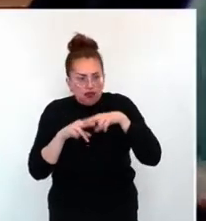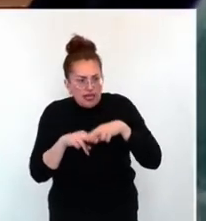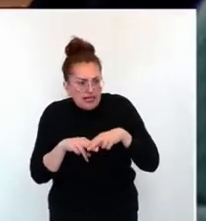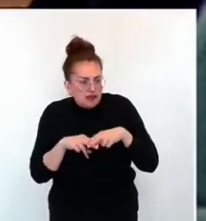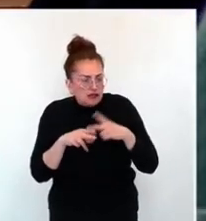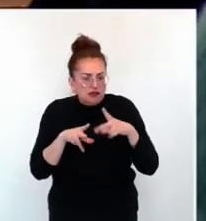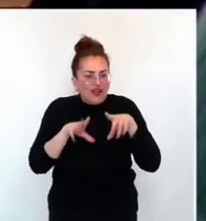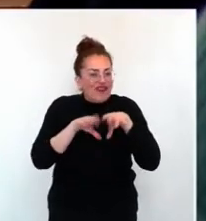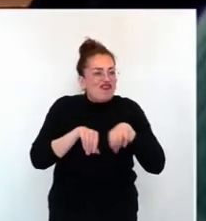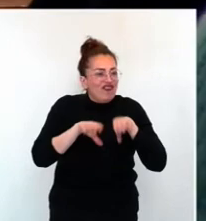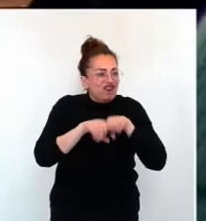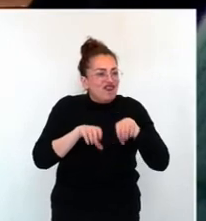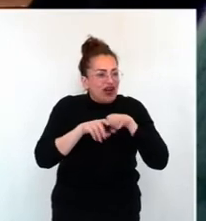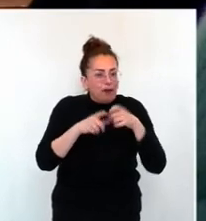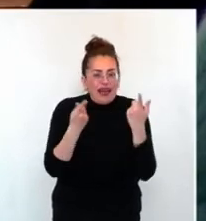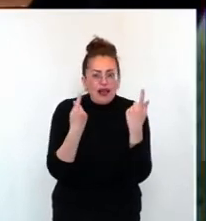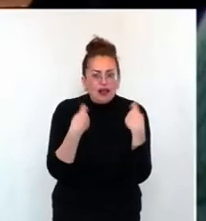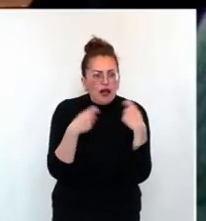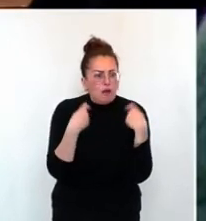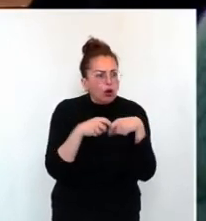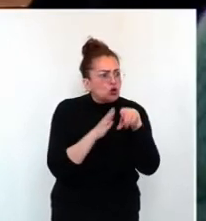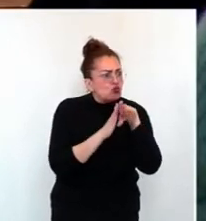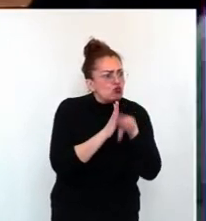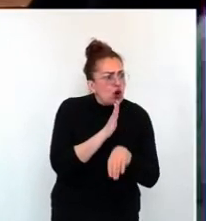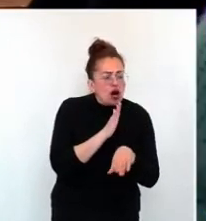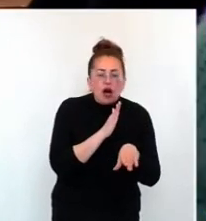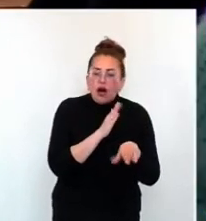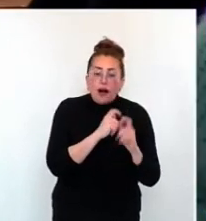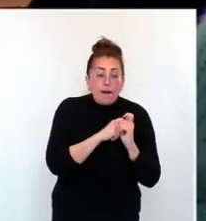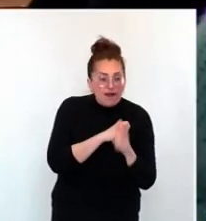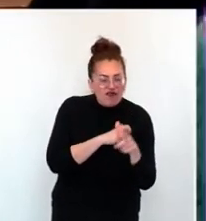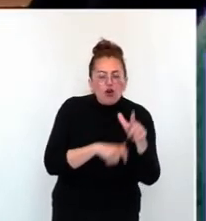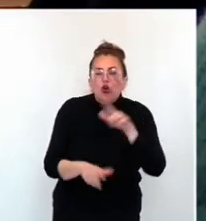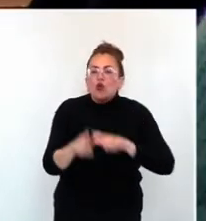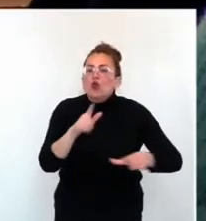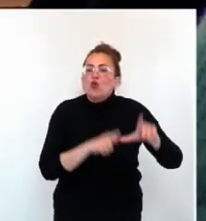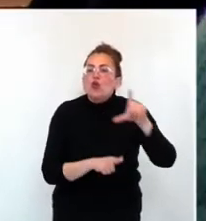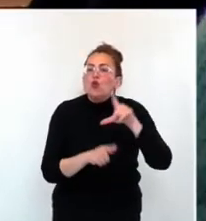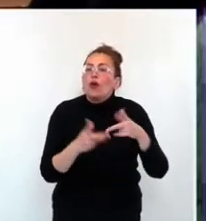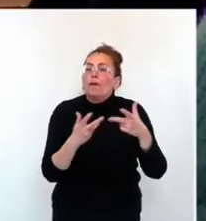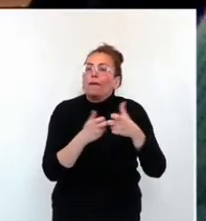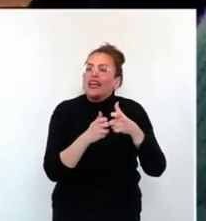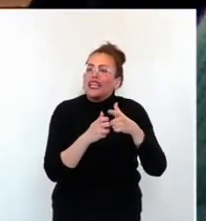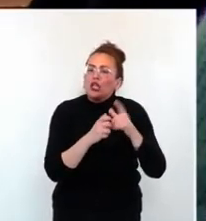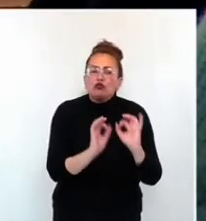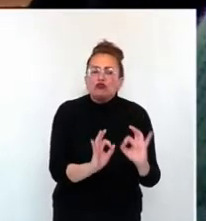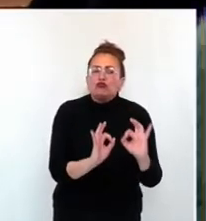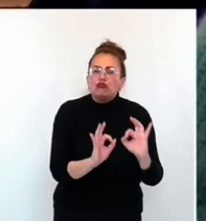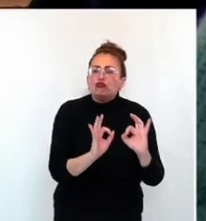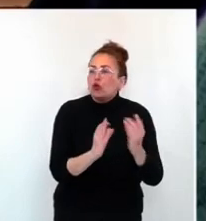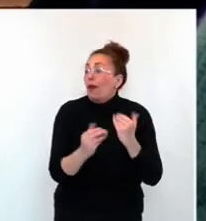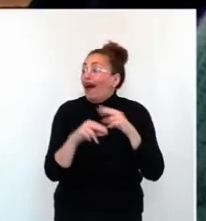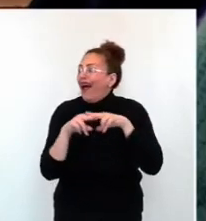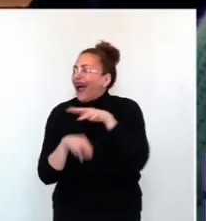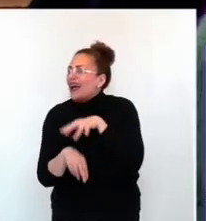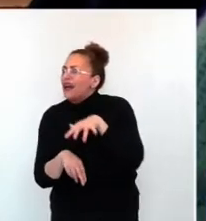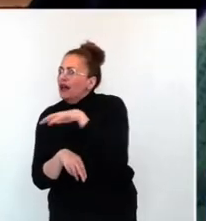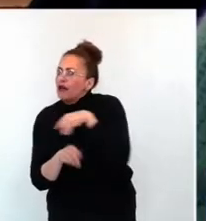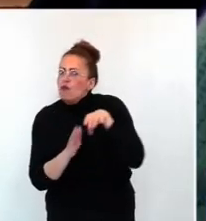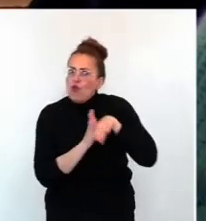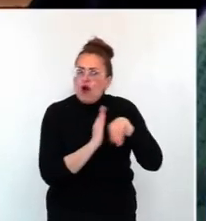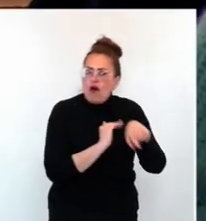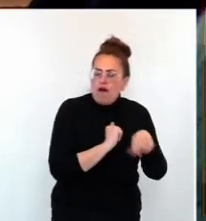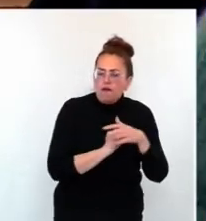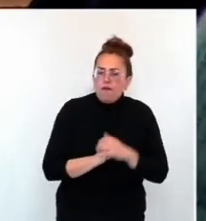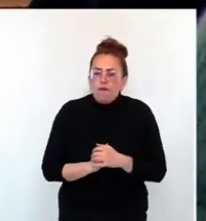cher et vendu et loué moins cher sur Euratlantique que le marché. Et pour moi, il y a plusieurs enseignements à tirer de cette opération. La première,